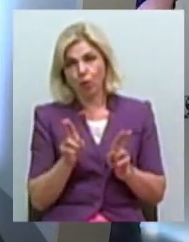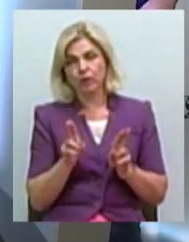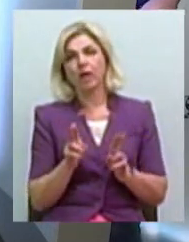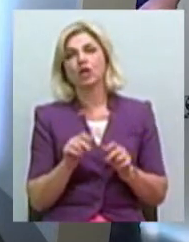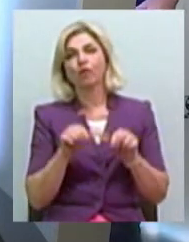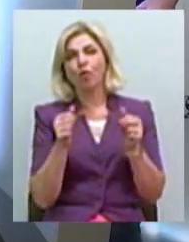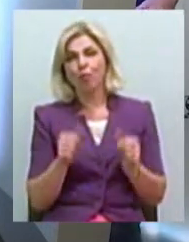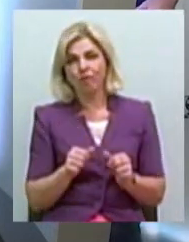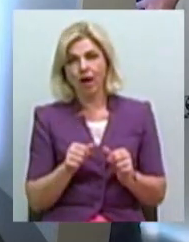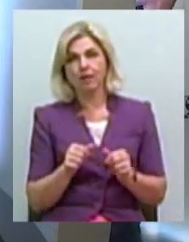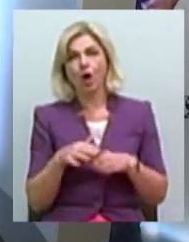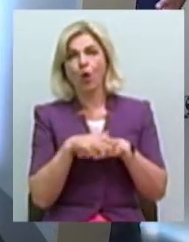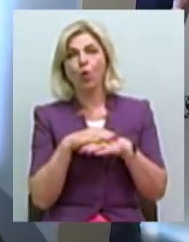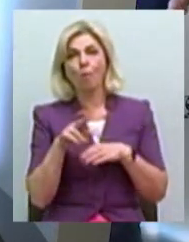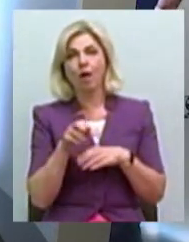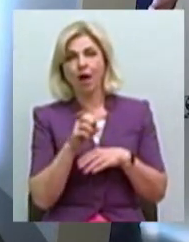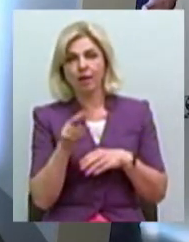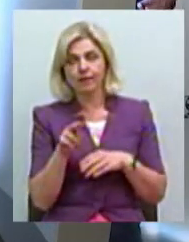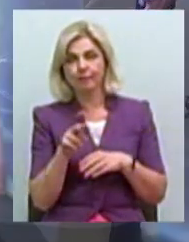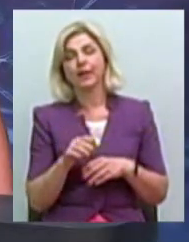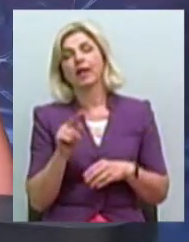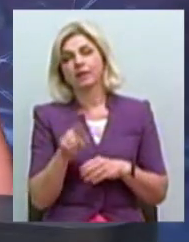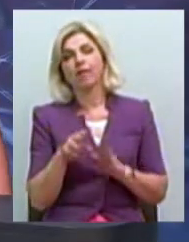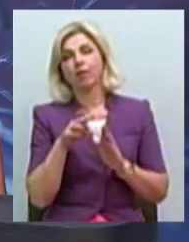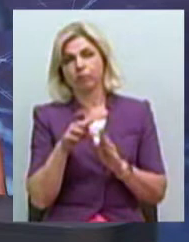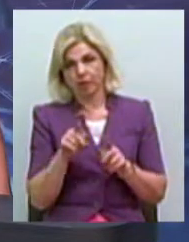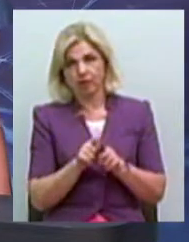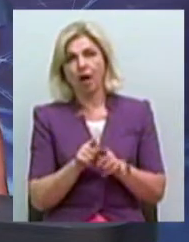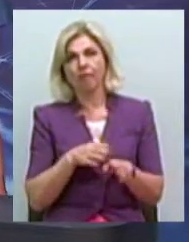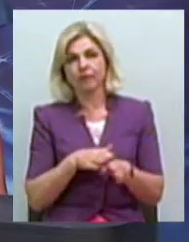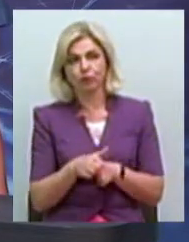громад. Процес цей проходить наступним чином.